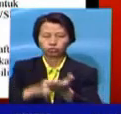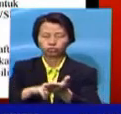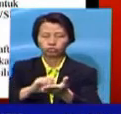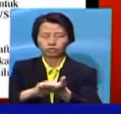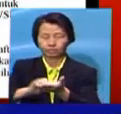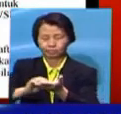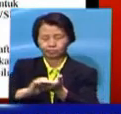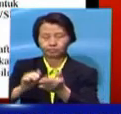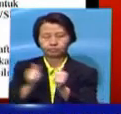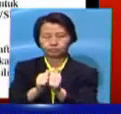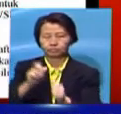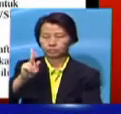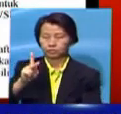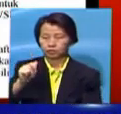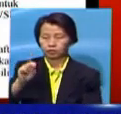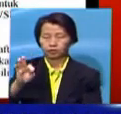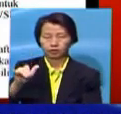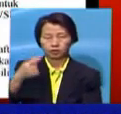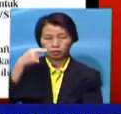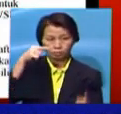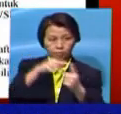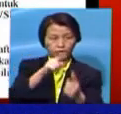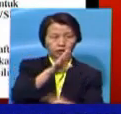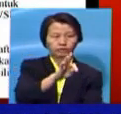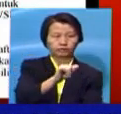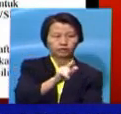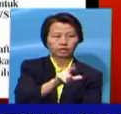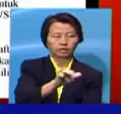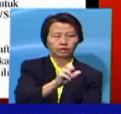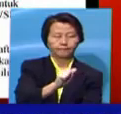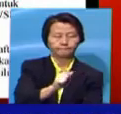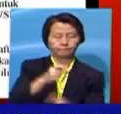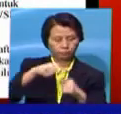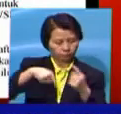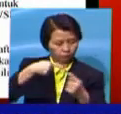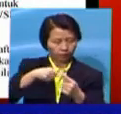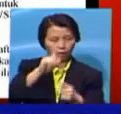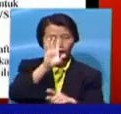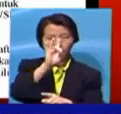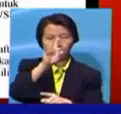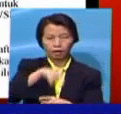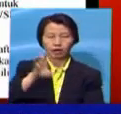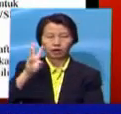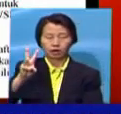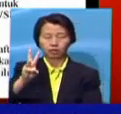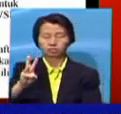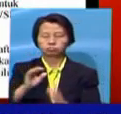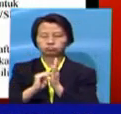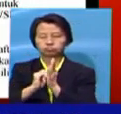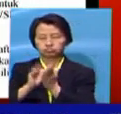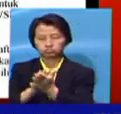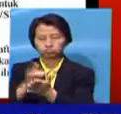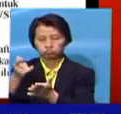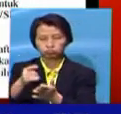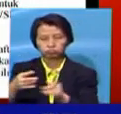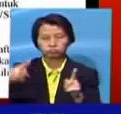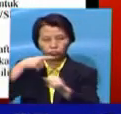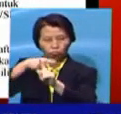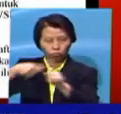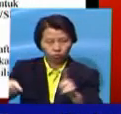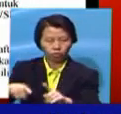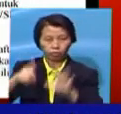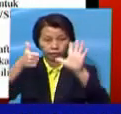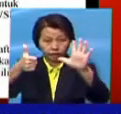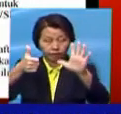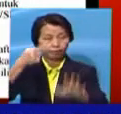Kafa kepada fmllp bertarikh 8 Jun rayuan dikemukakan Kafa bagi meringankan pemotongan enam